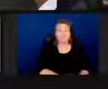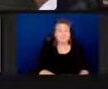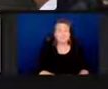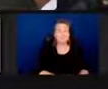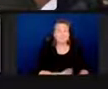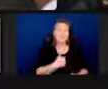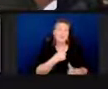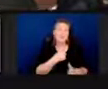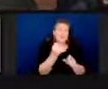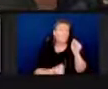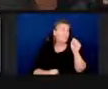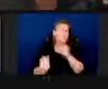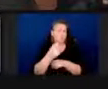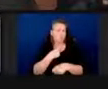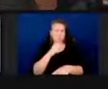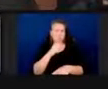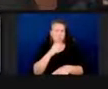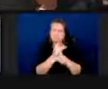بخطى ثابتة،